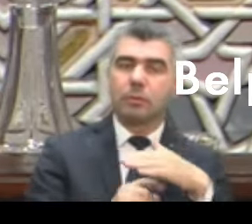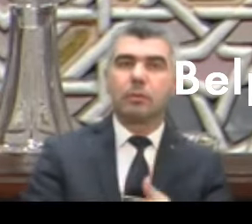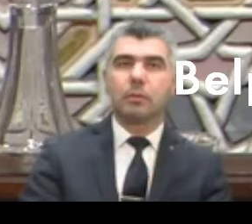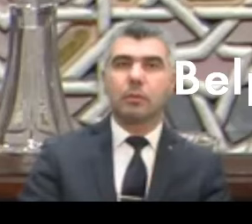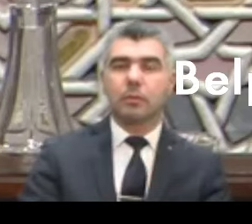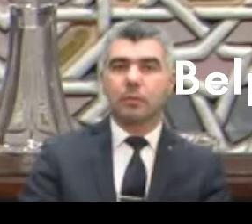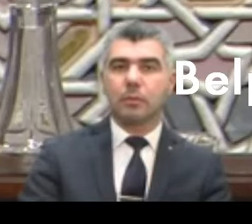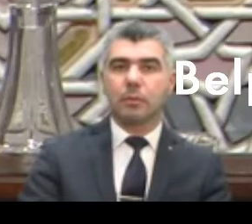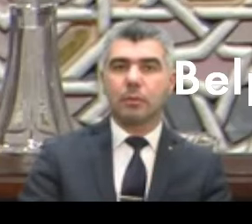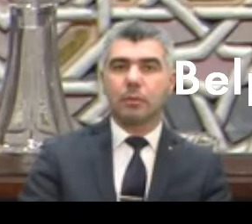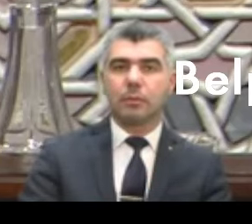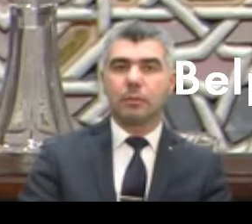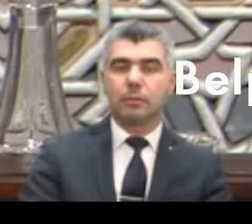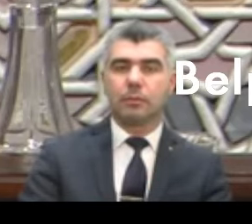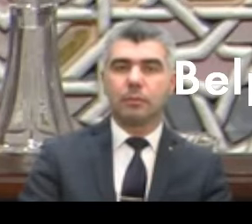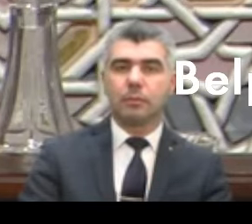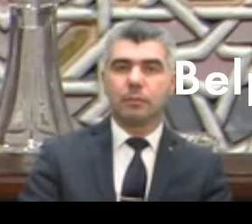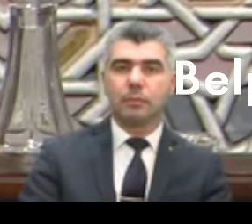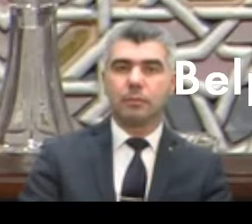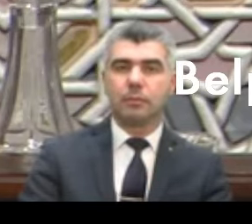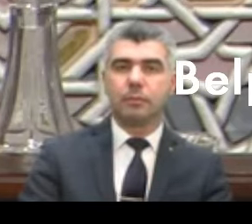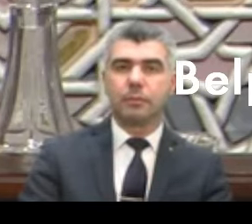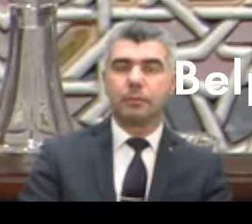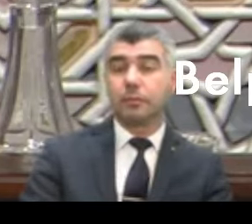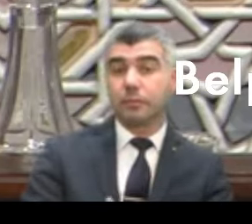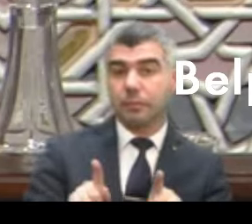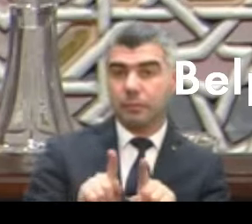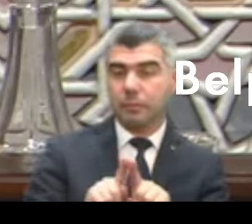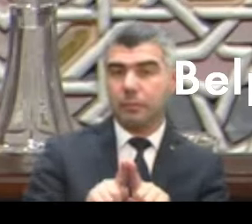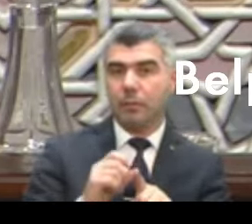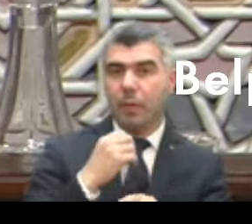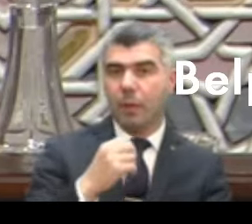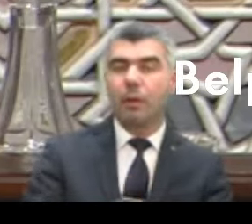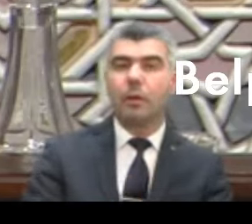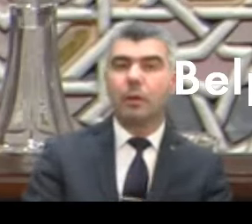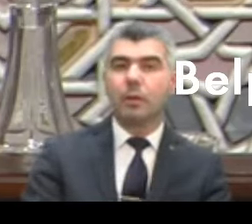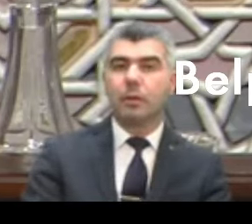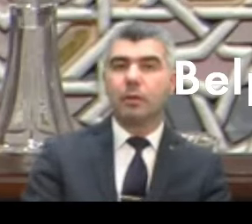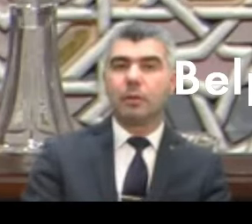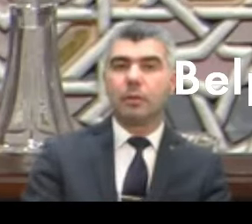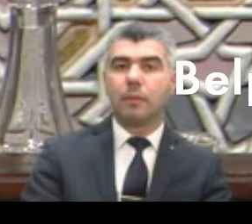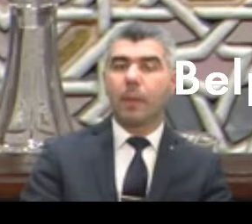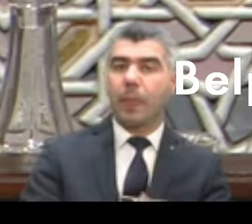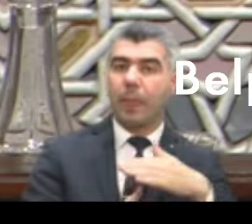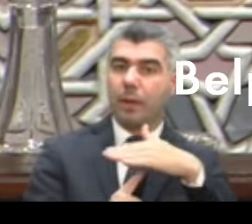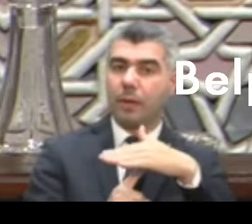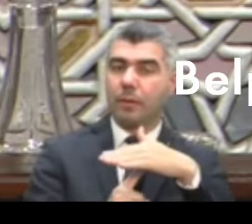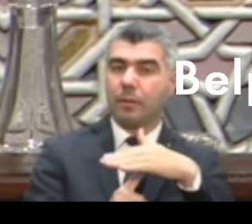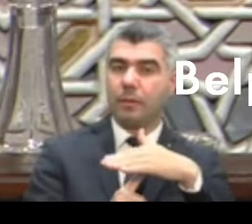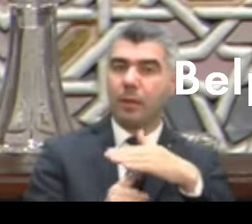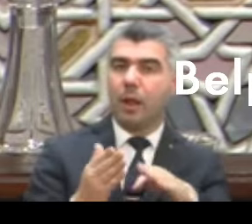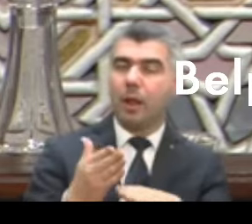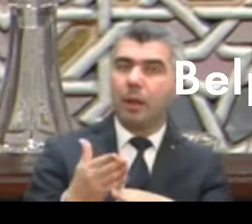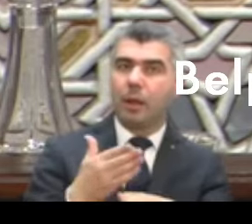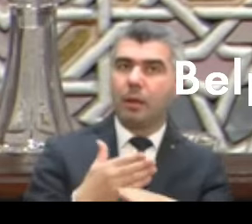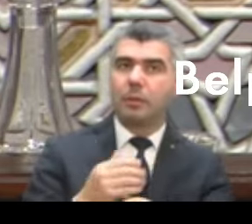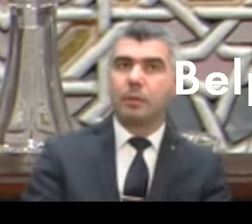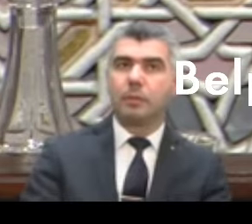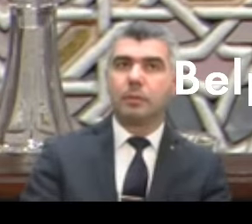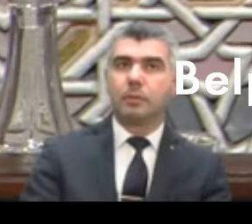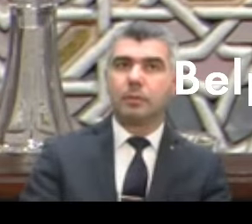الرئيسه غير تفاعلا مع نقطه نظام ديال السيد